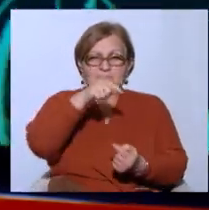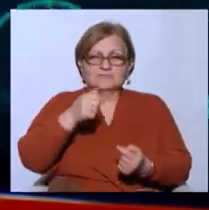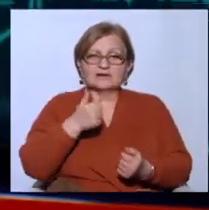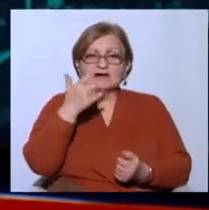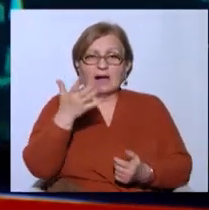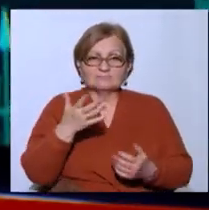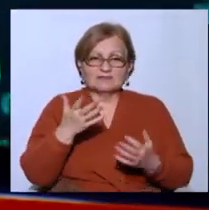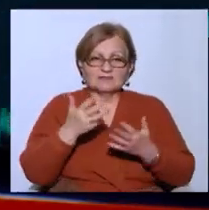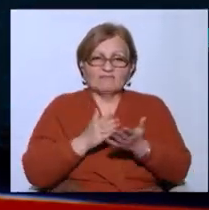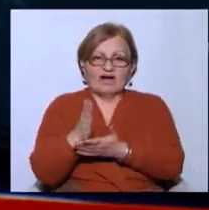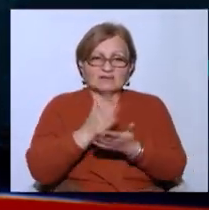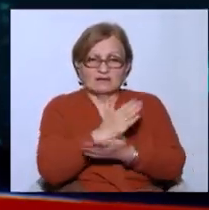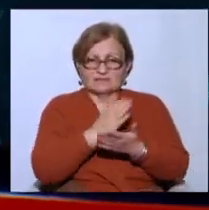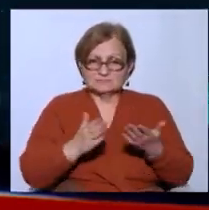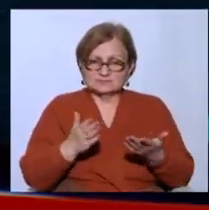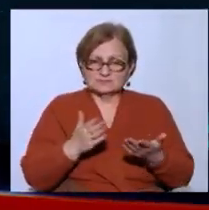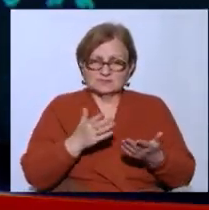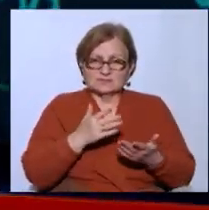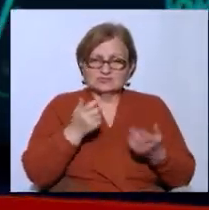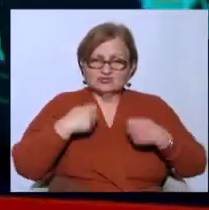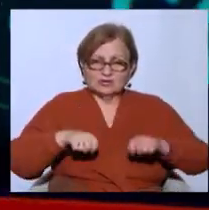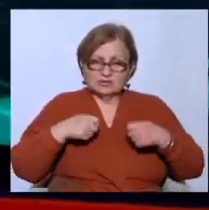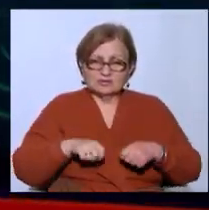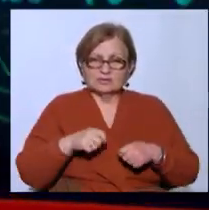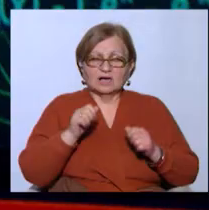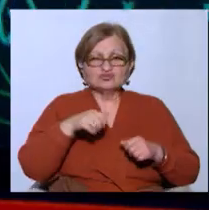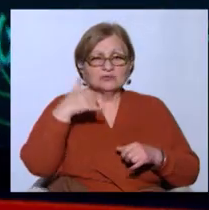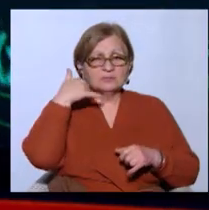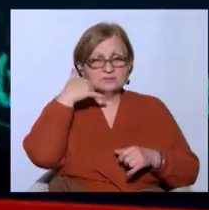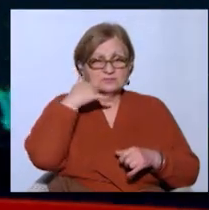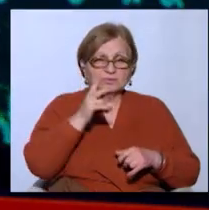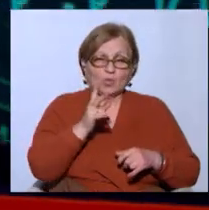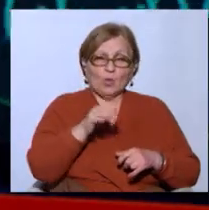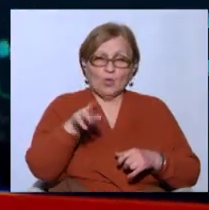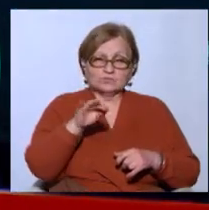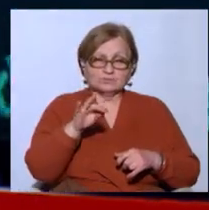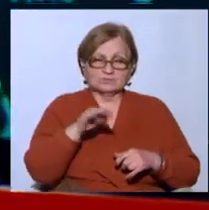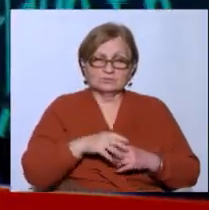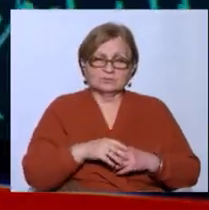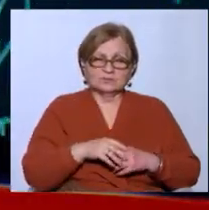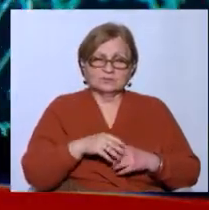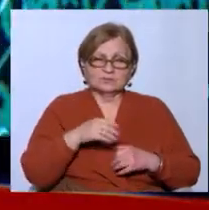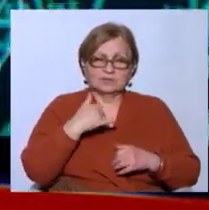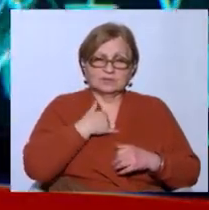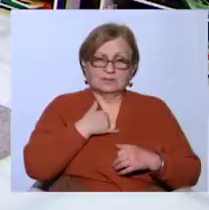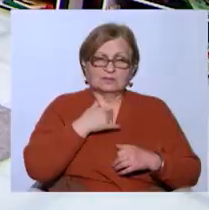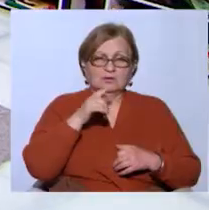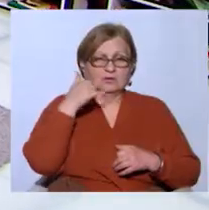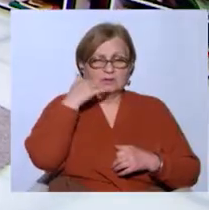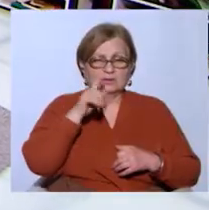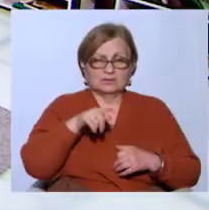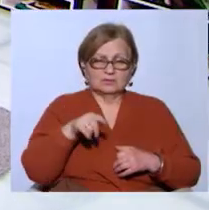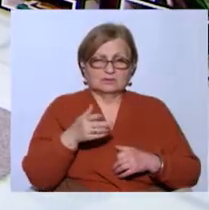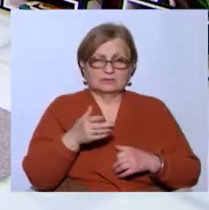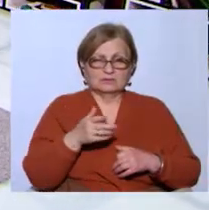თუ გინდა რიცხვის დაწერის, გინდა ჩაცმულობის, ან გინდა მაგალითად ტელეფონის კოდის. აი მაგალითად ტელეფონის ნომერი ან კოდი